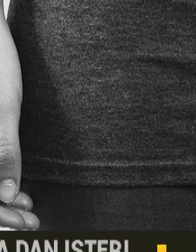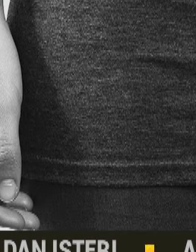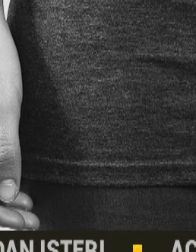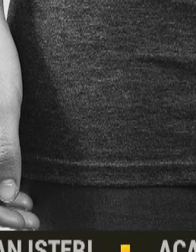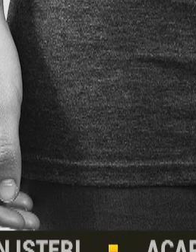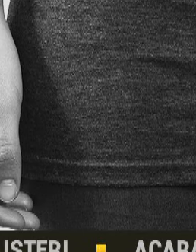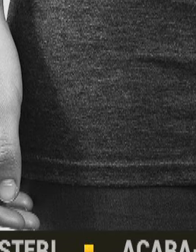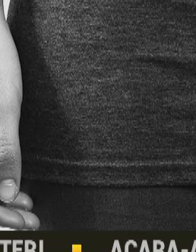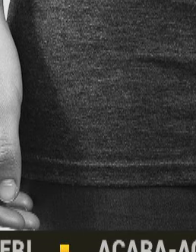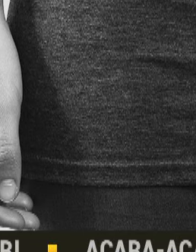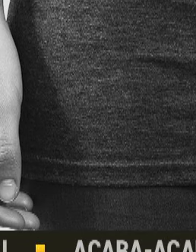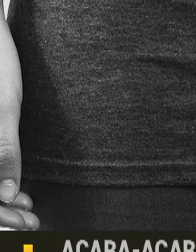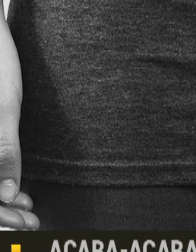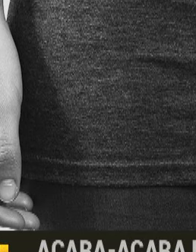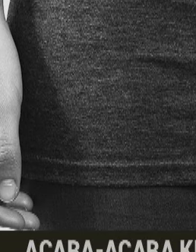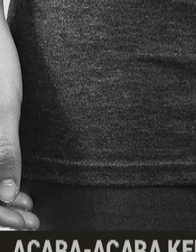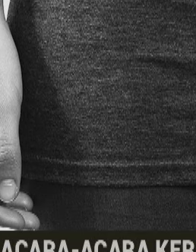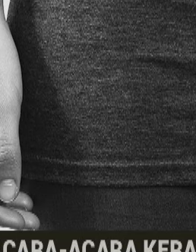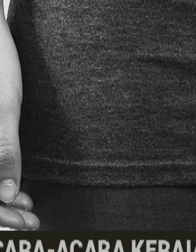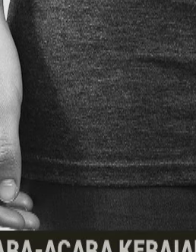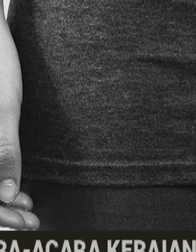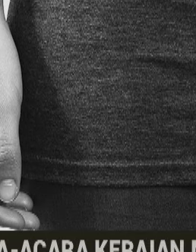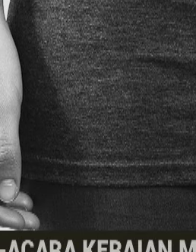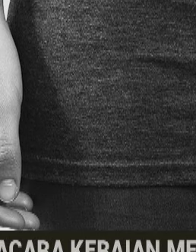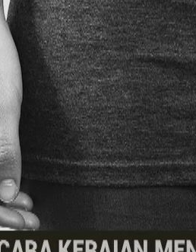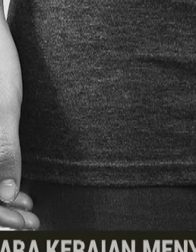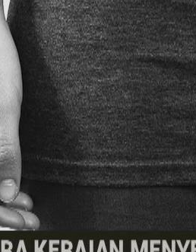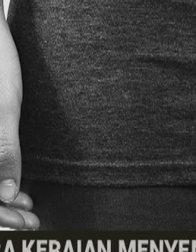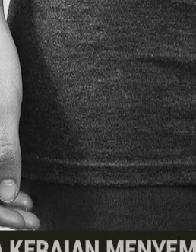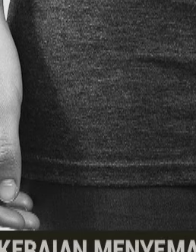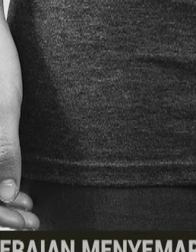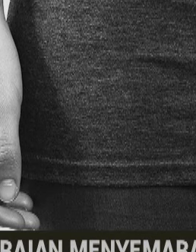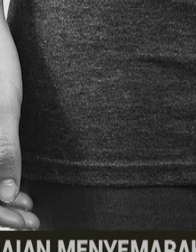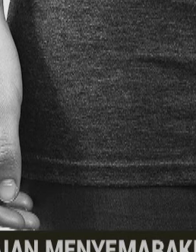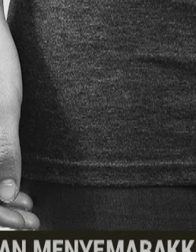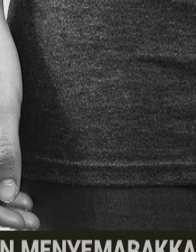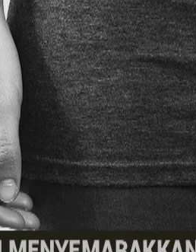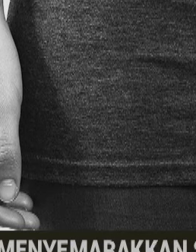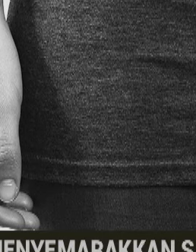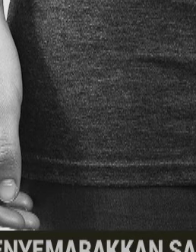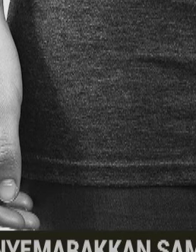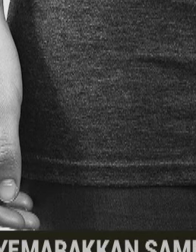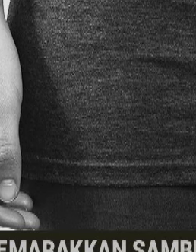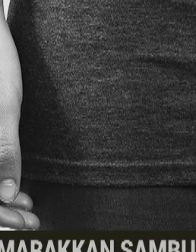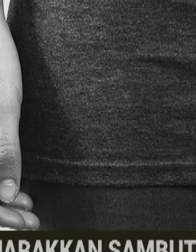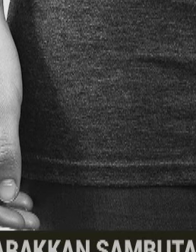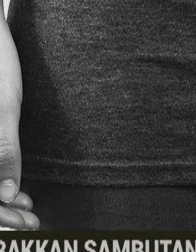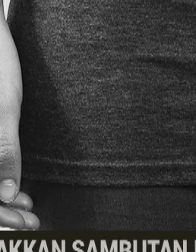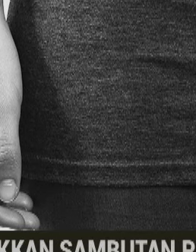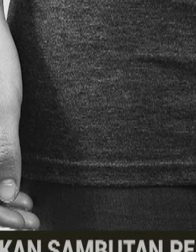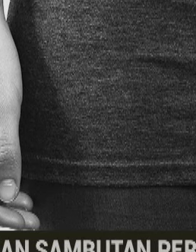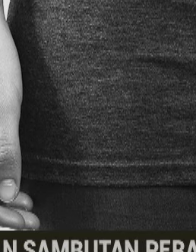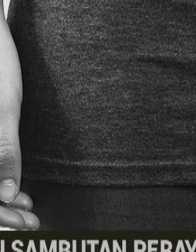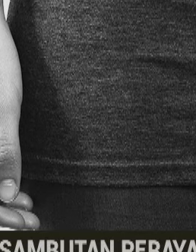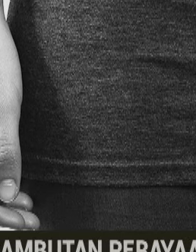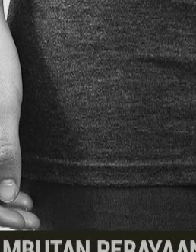diadakan di Persatuan Fuchau, Kuala Belain bermula 9 pagi sehingga 2 petang. Orang ramai juga dialulukan untuk